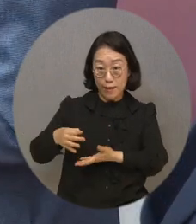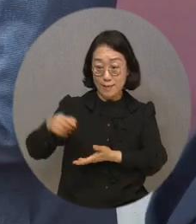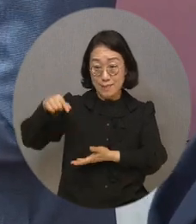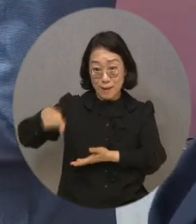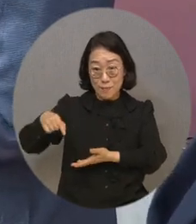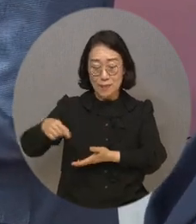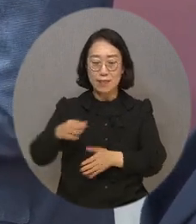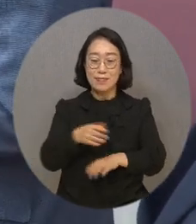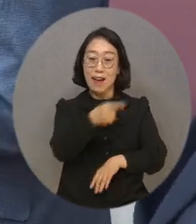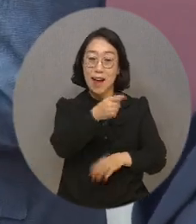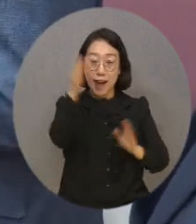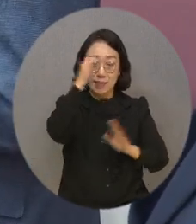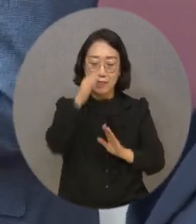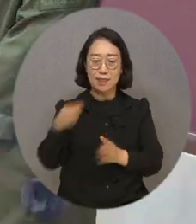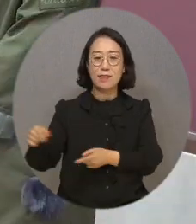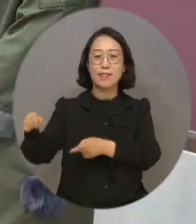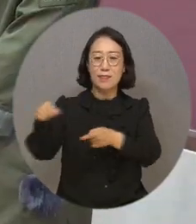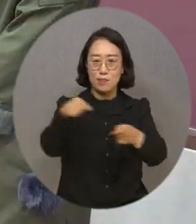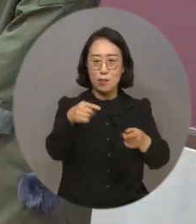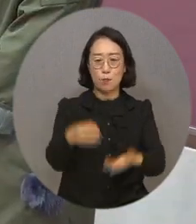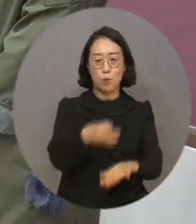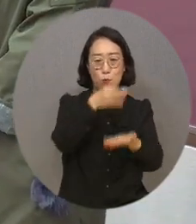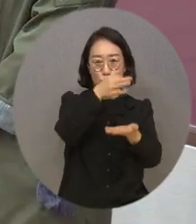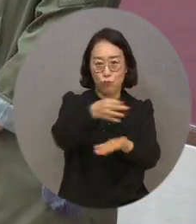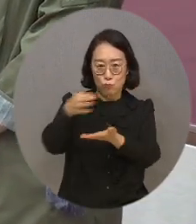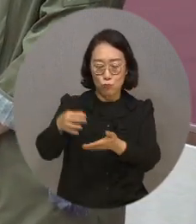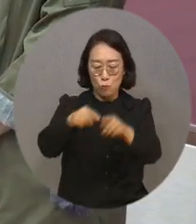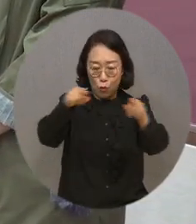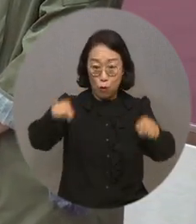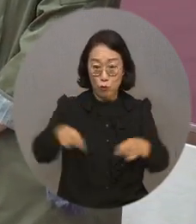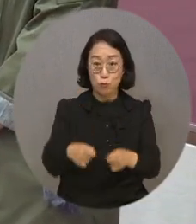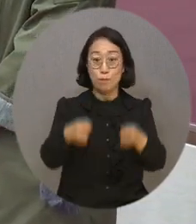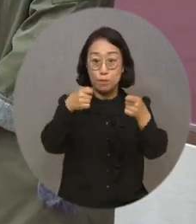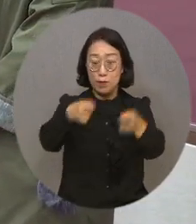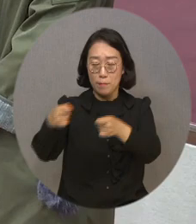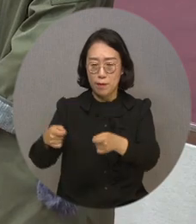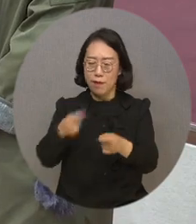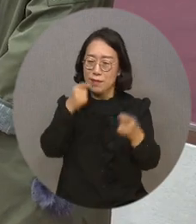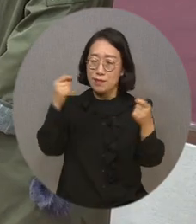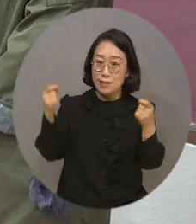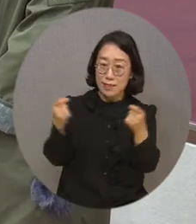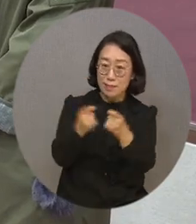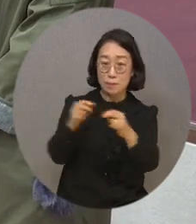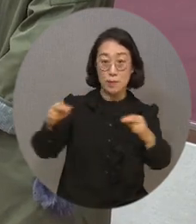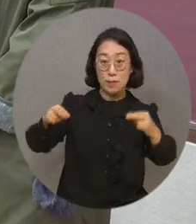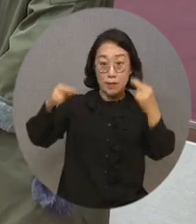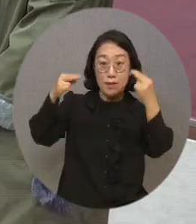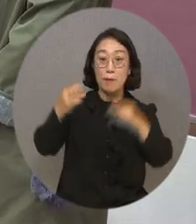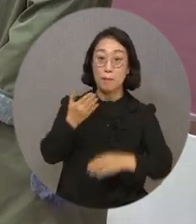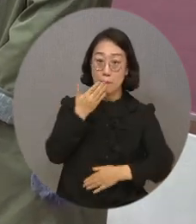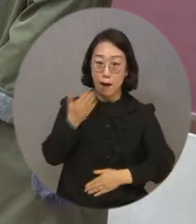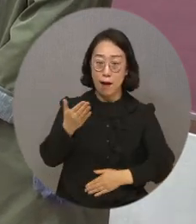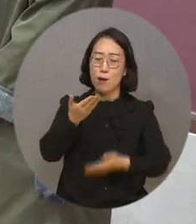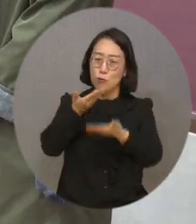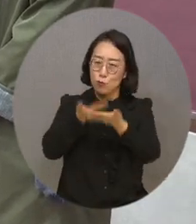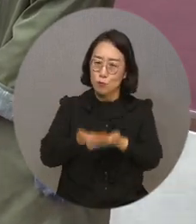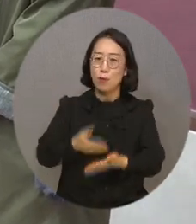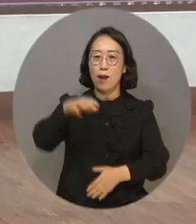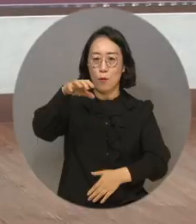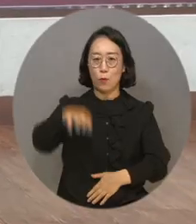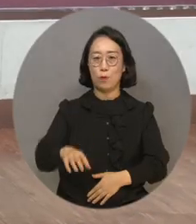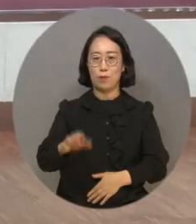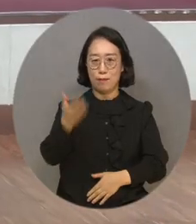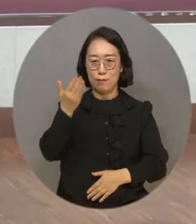직접 장학증서를 수여함으로써 기탁자와 수여자가 더욱 돈독하게 장학금 기탁의 의미를 되새길 수 있는 자리가